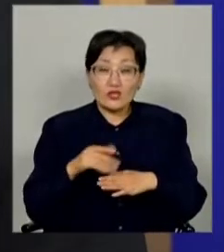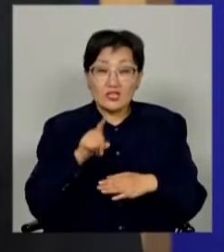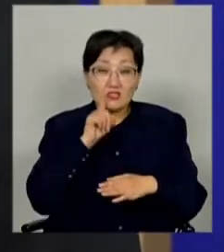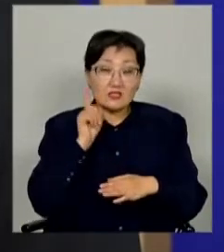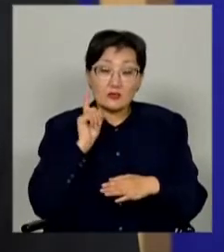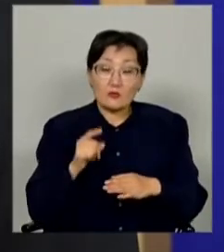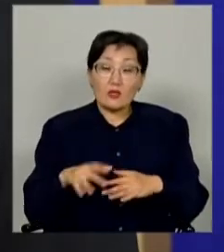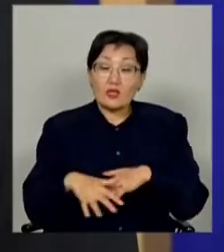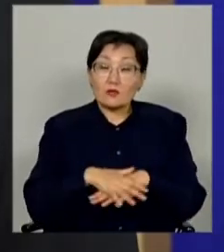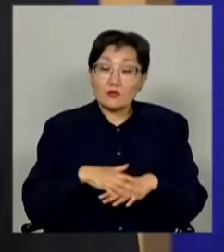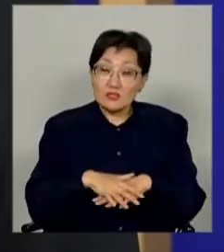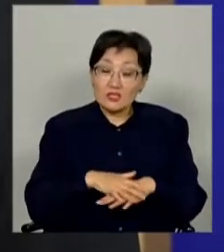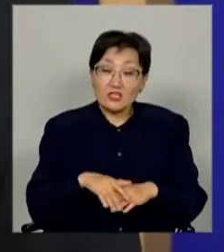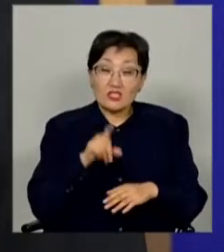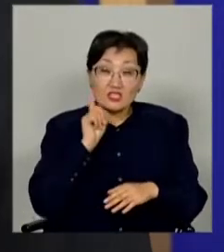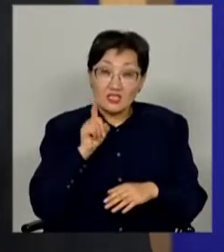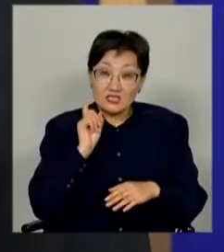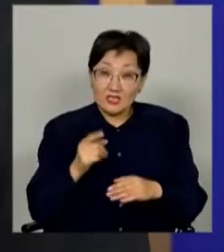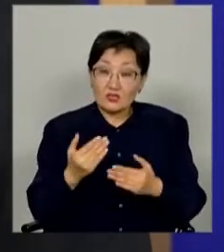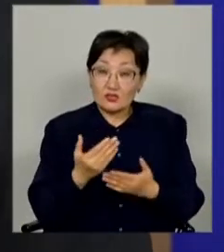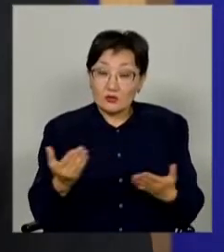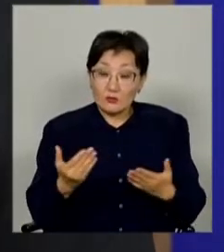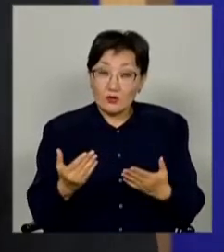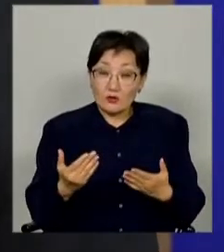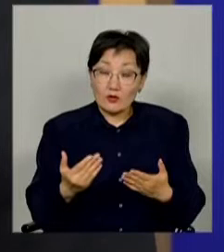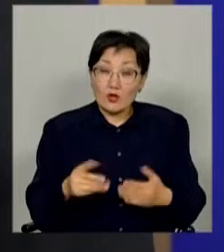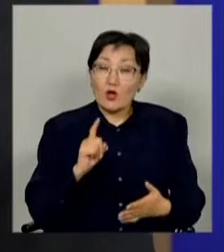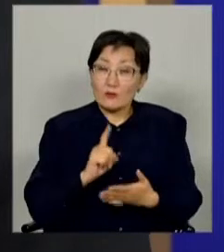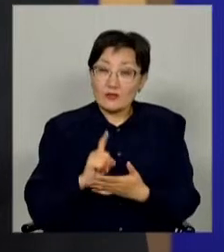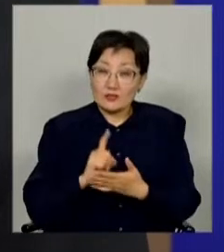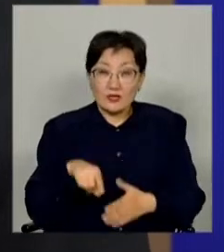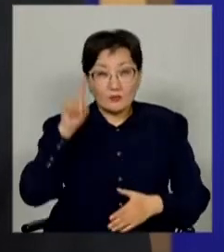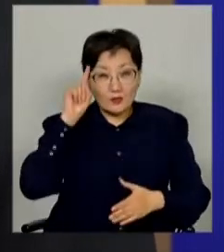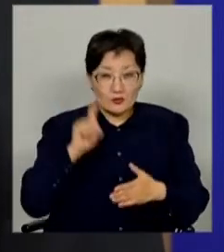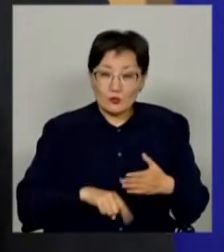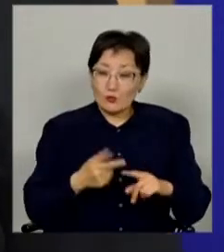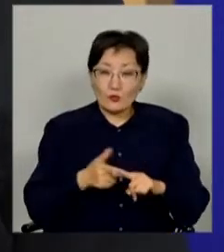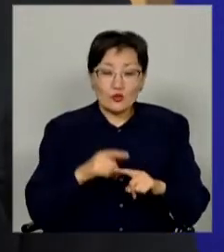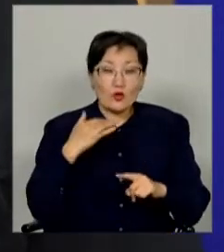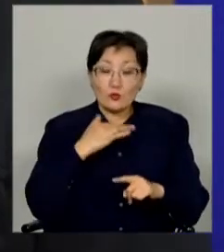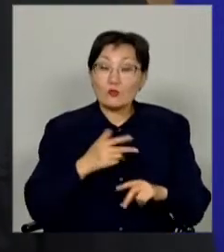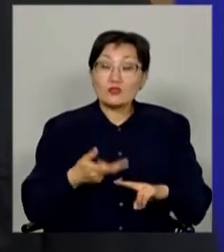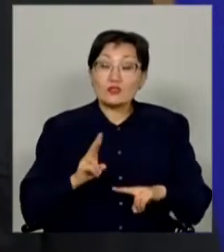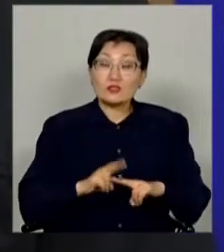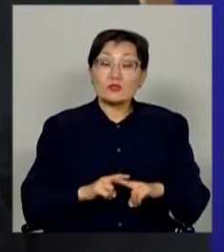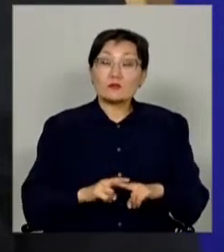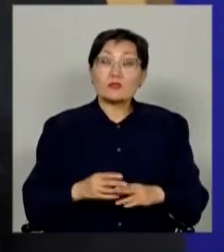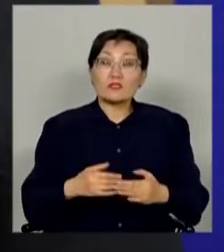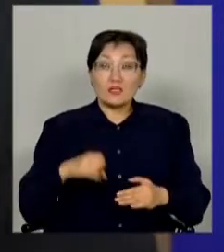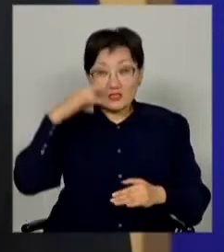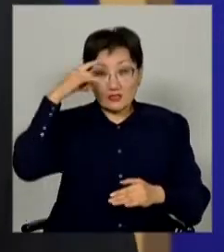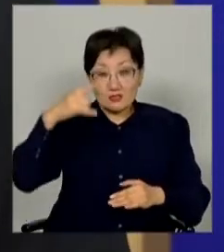Сондықтан қоғамның көп бөлігі жастар болғандықтан жастарға артылған міндет пен үміт өте көп. Сондықтан еліміздің